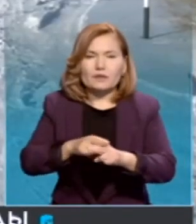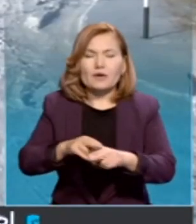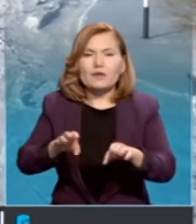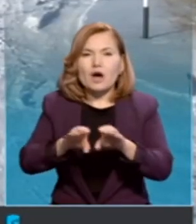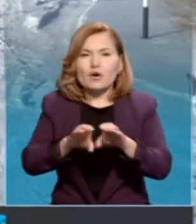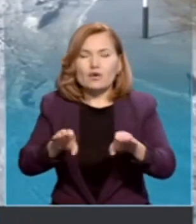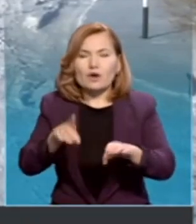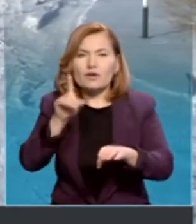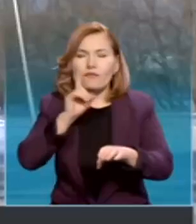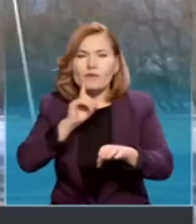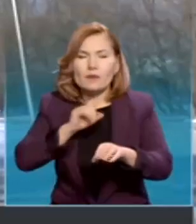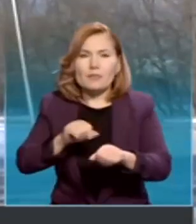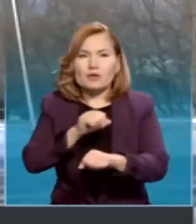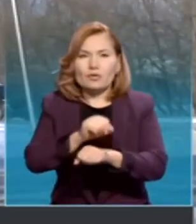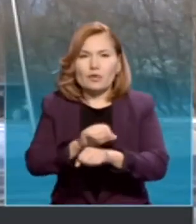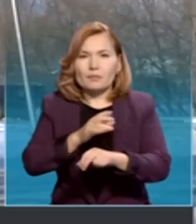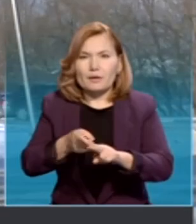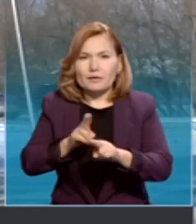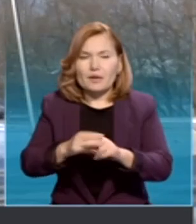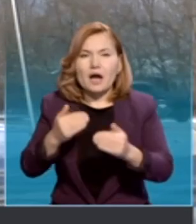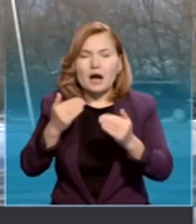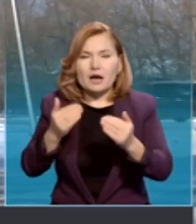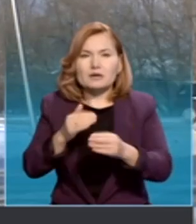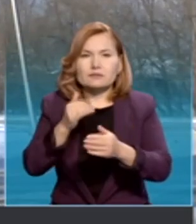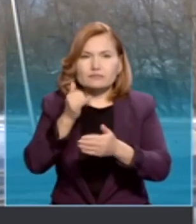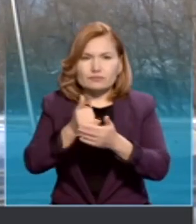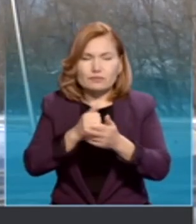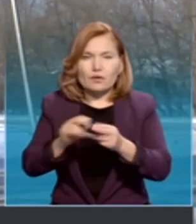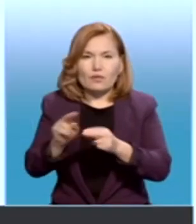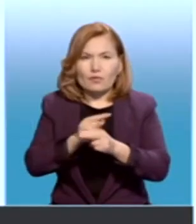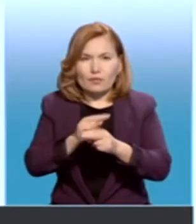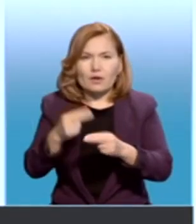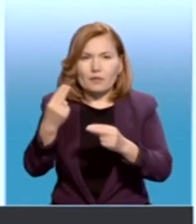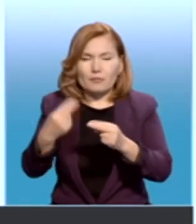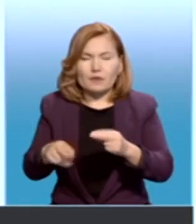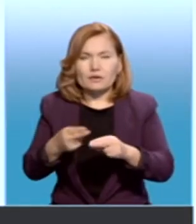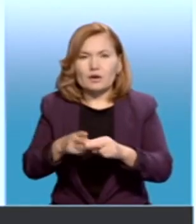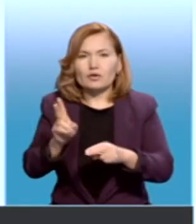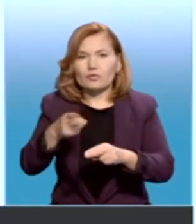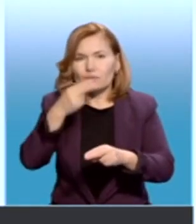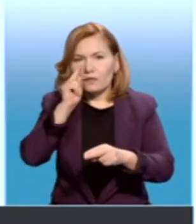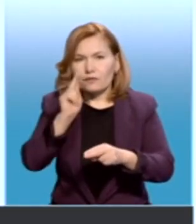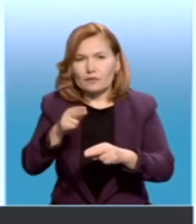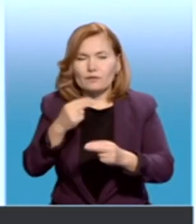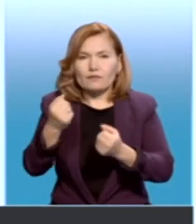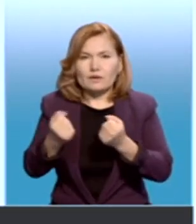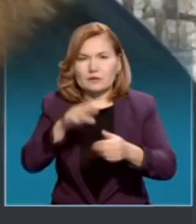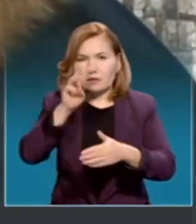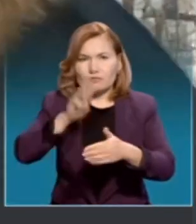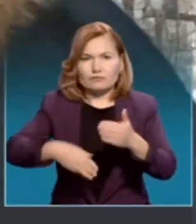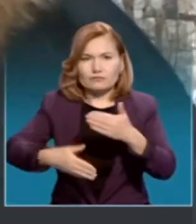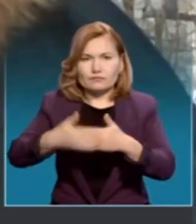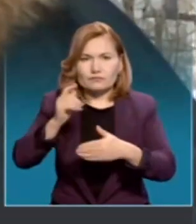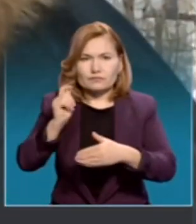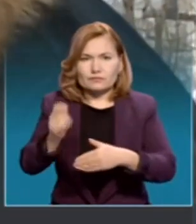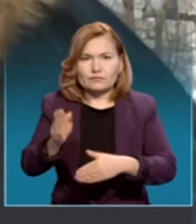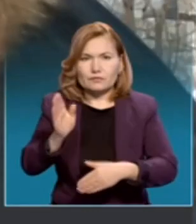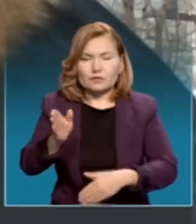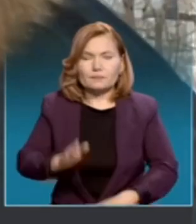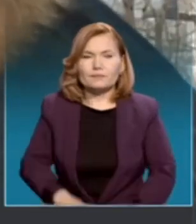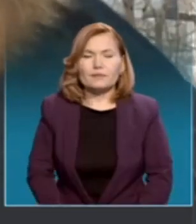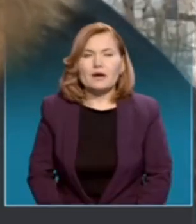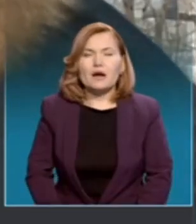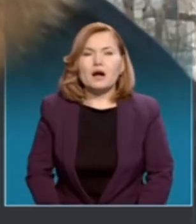берілетін жылудың қысымы төмендеді. Қазір жағдай қалыпты, ал көлік иесі айыппұл төлейді. Буквально в течение 15